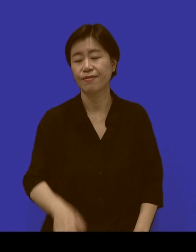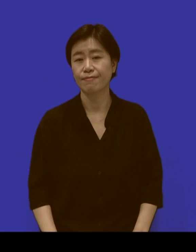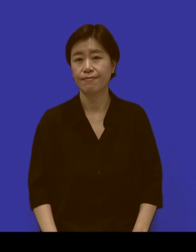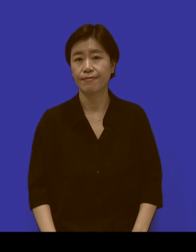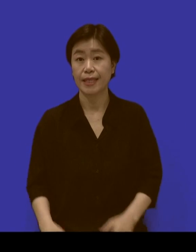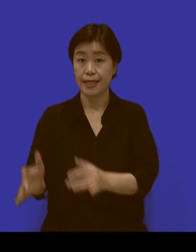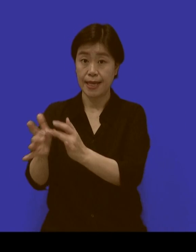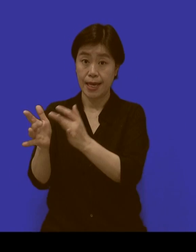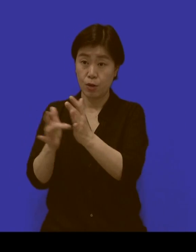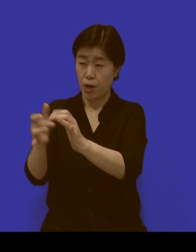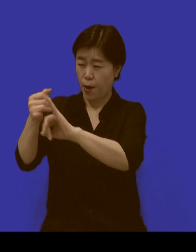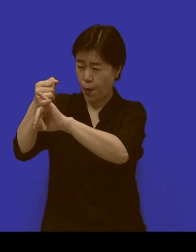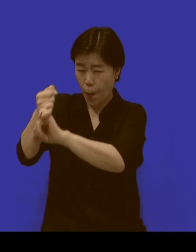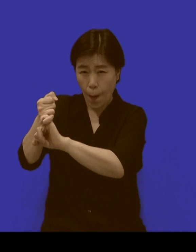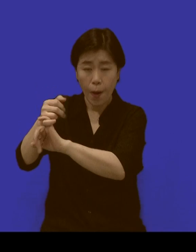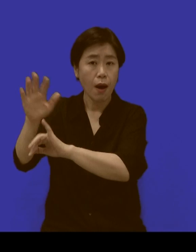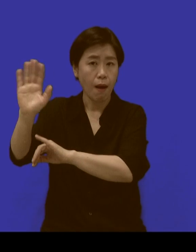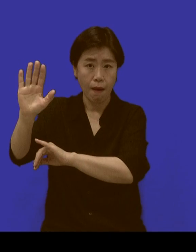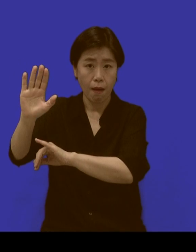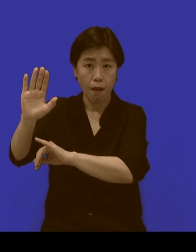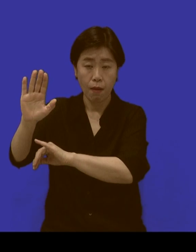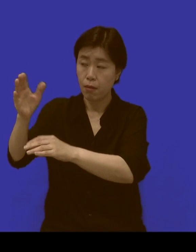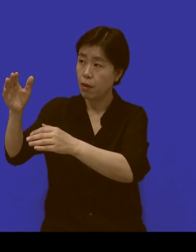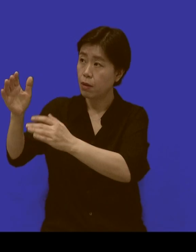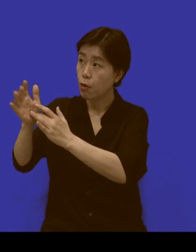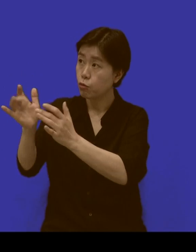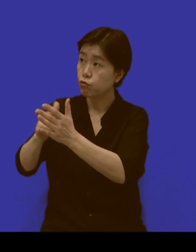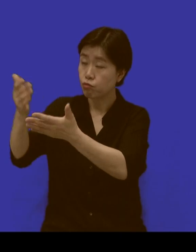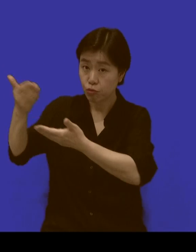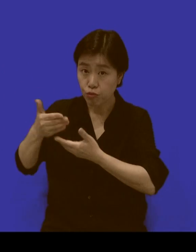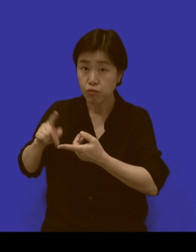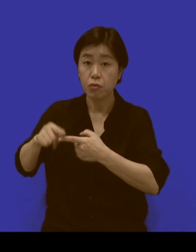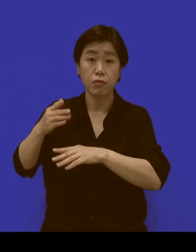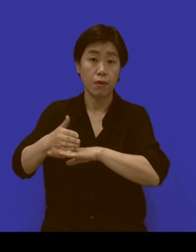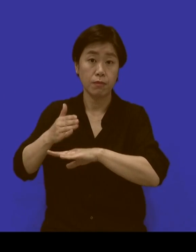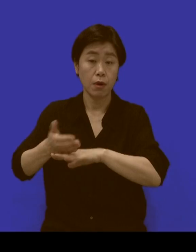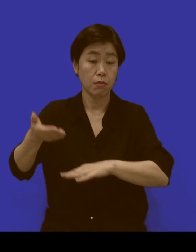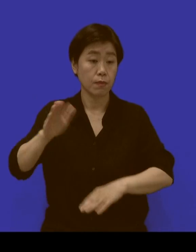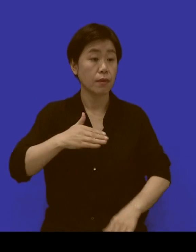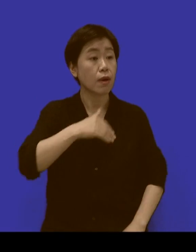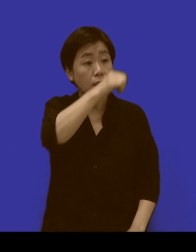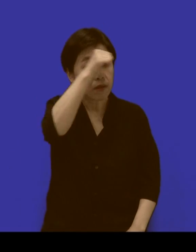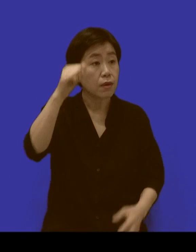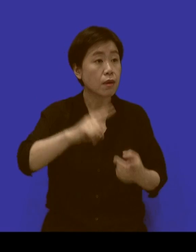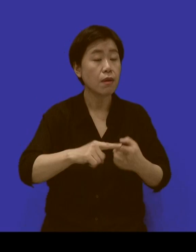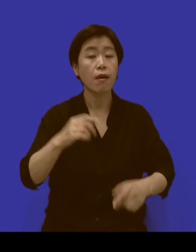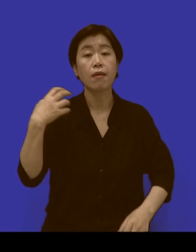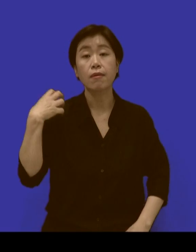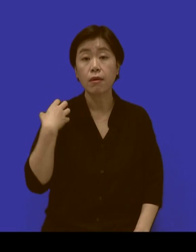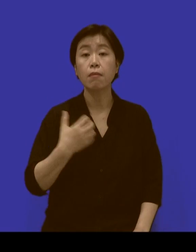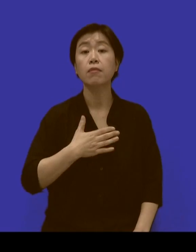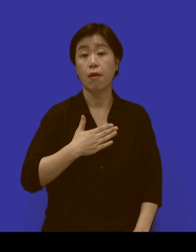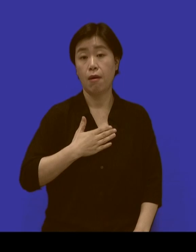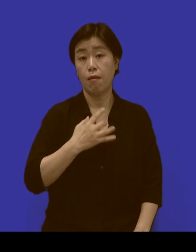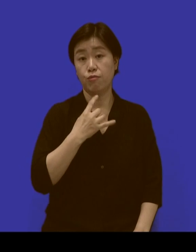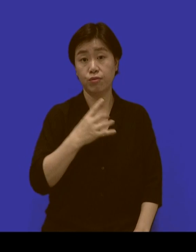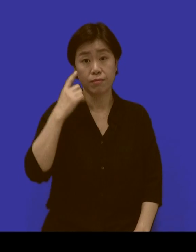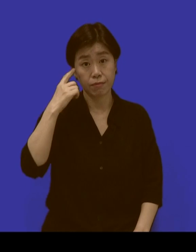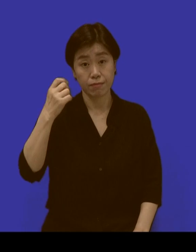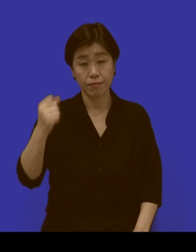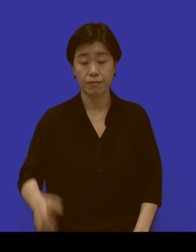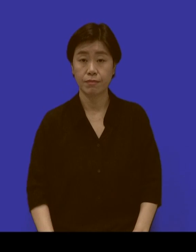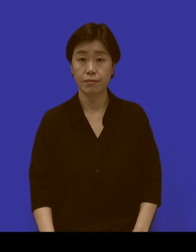아니라 주셔서 늘 감사하지만 또 안 줘도 내가 또 열심히 해야 되는 게 내 인생이다. 그래서 예를 들어서 의대 다니면서도 월요일 날